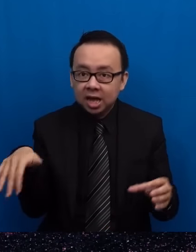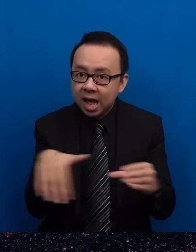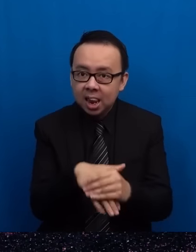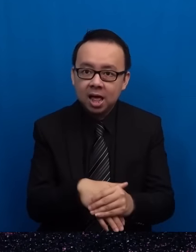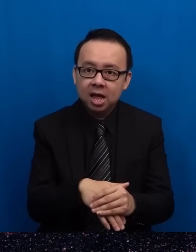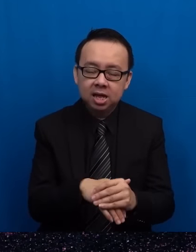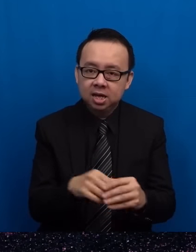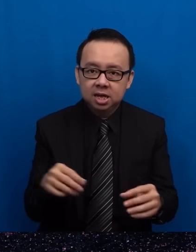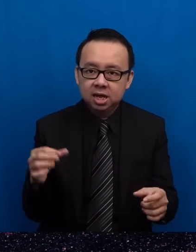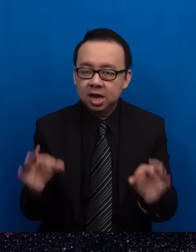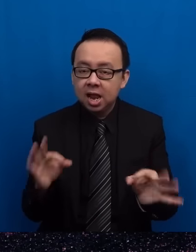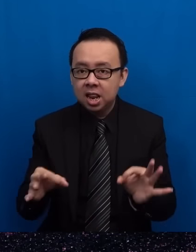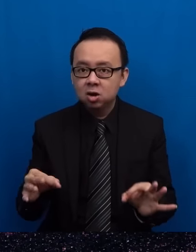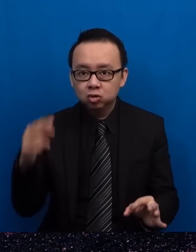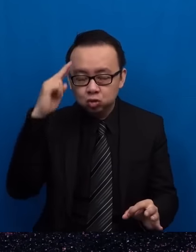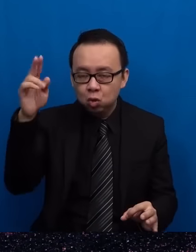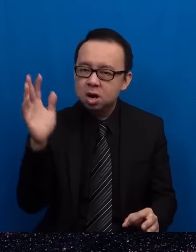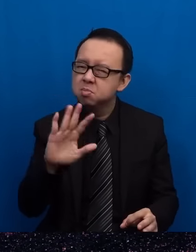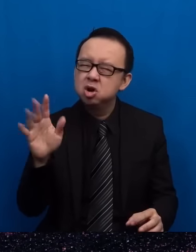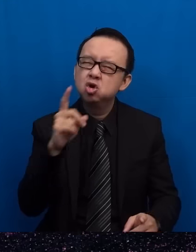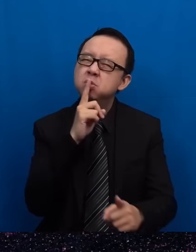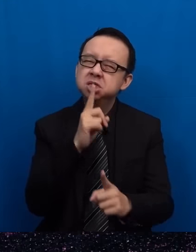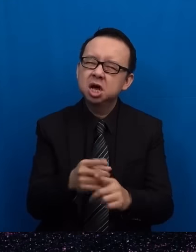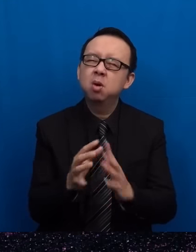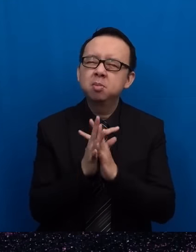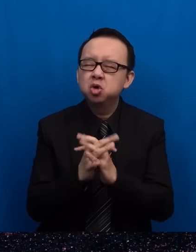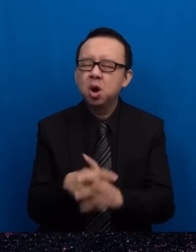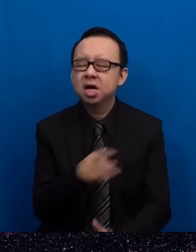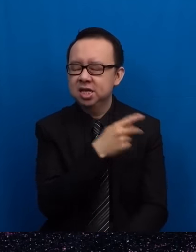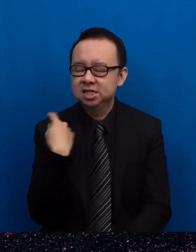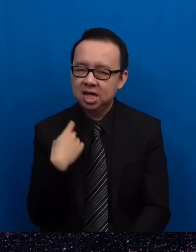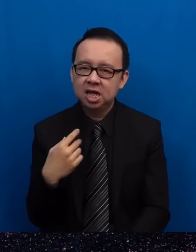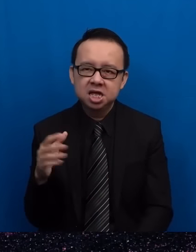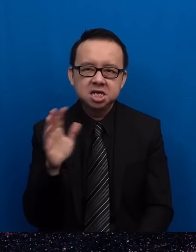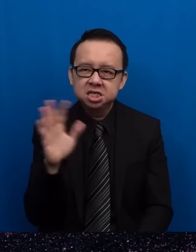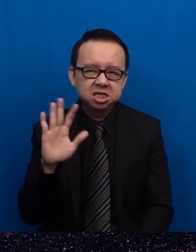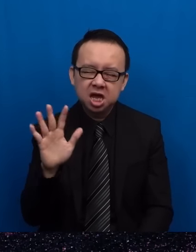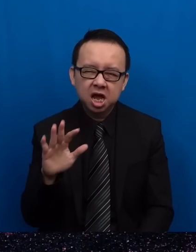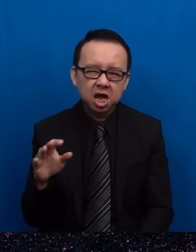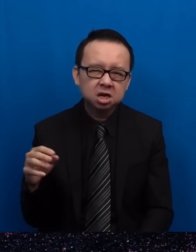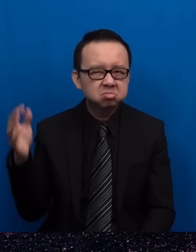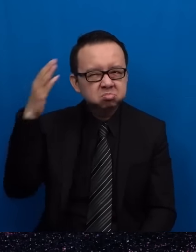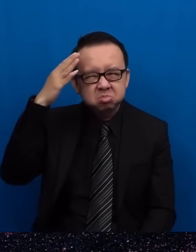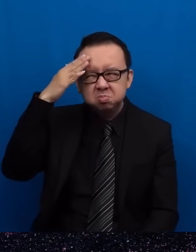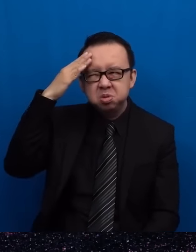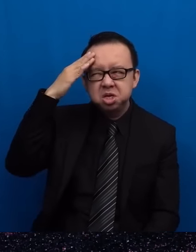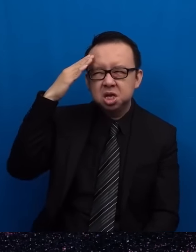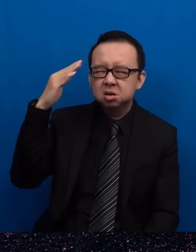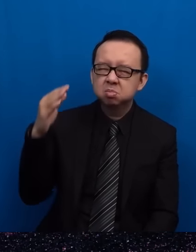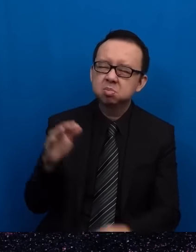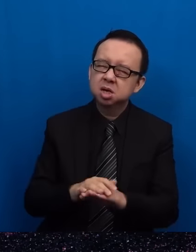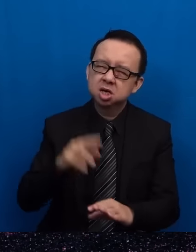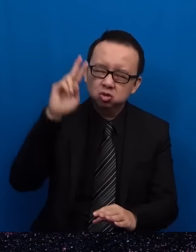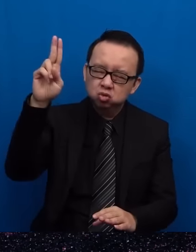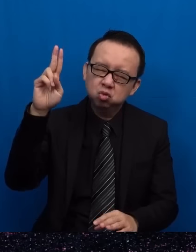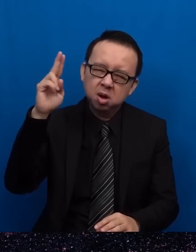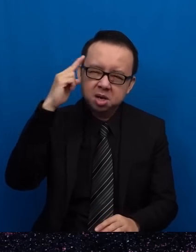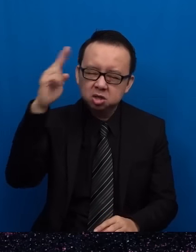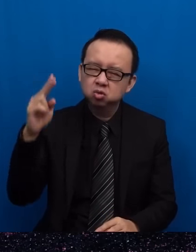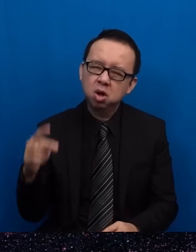rasa curiga. Yang kita curigai jangan Tuhan, tapi kita harus curigai proposal kita. Kalau proposal kita itu macet di